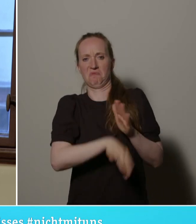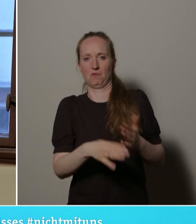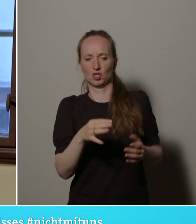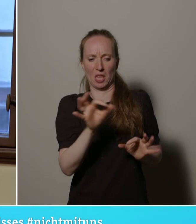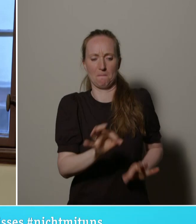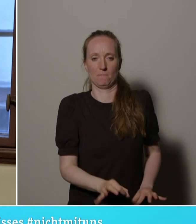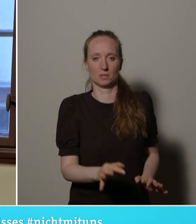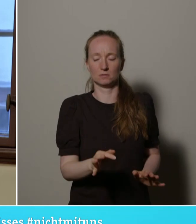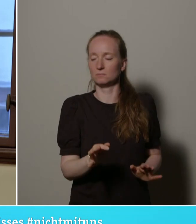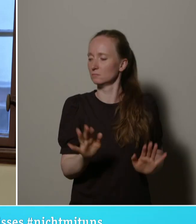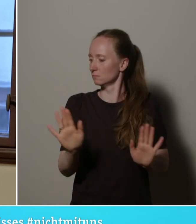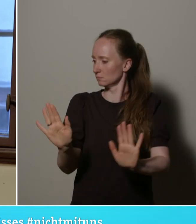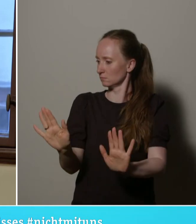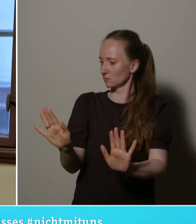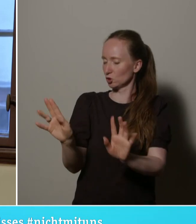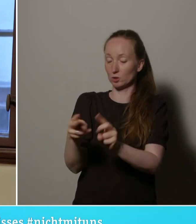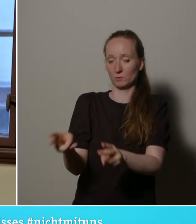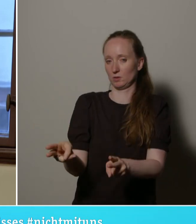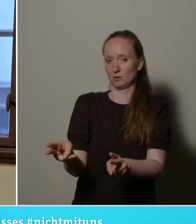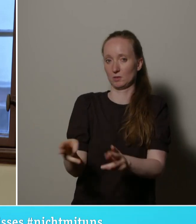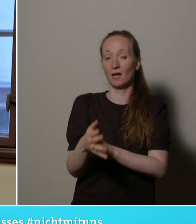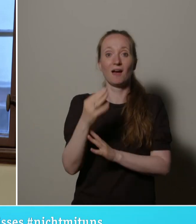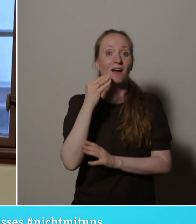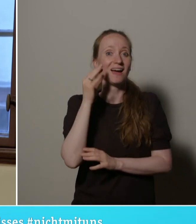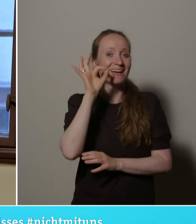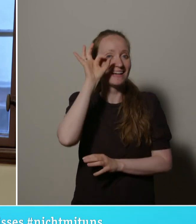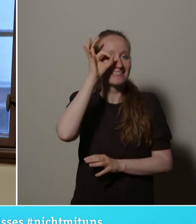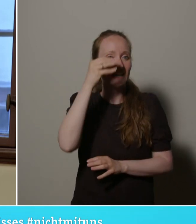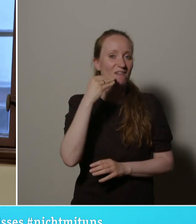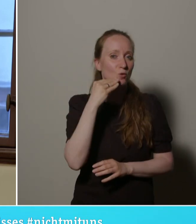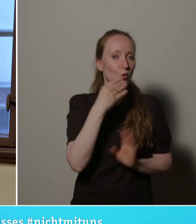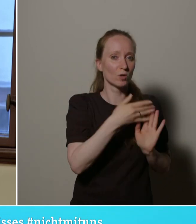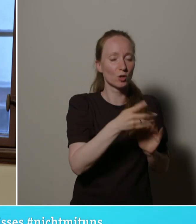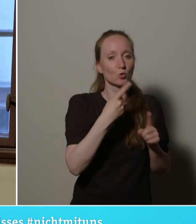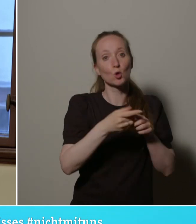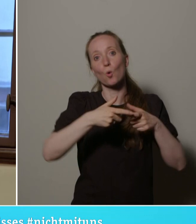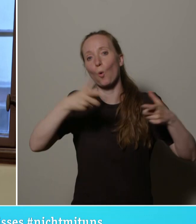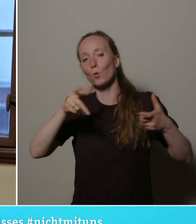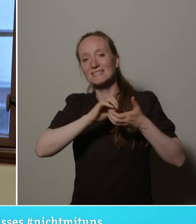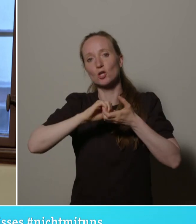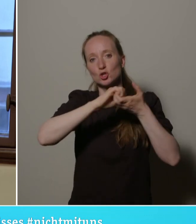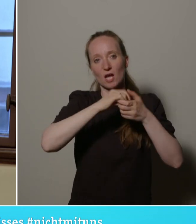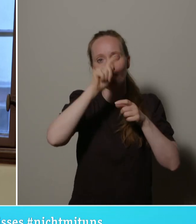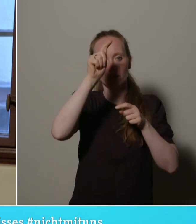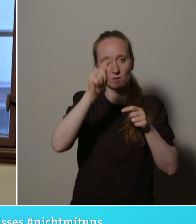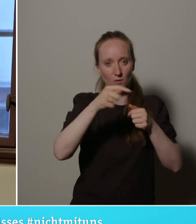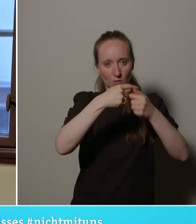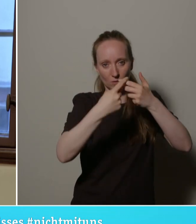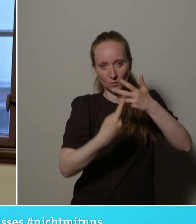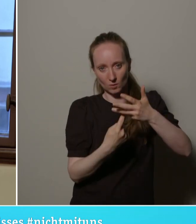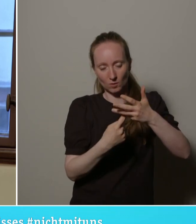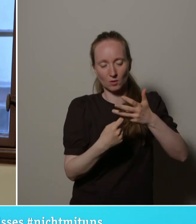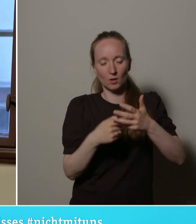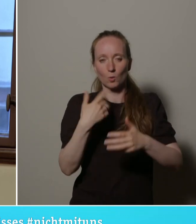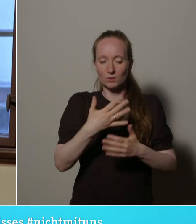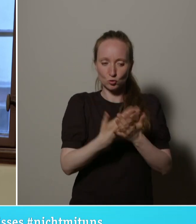und gerade die großen Wohnungsgenossenschaften in Summe weit mehr als die Hälfte des Jena Wohnungsbestandes bewirtschaftend